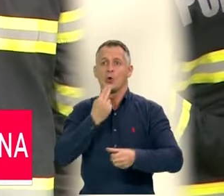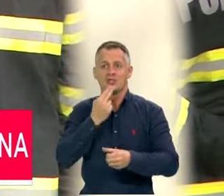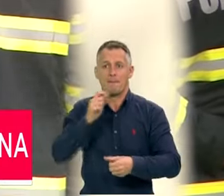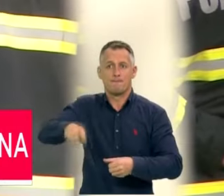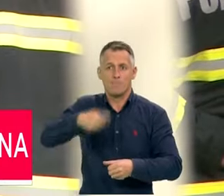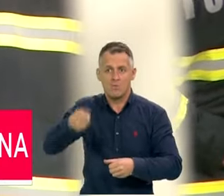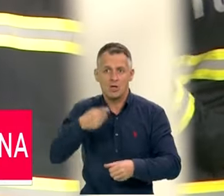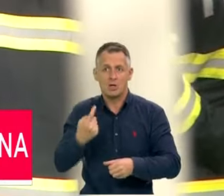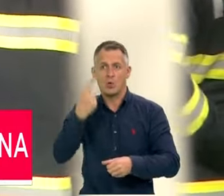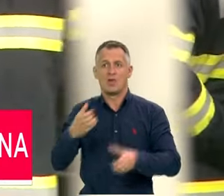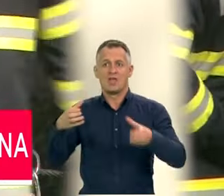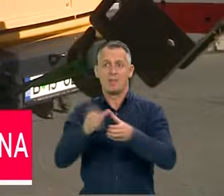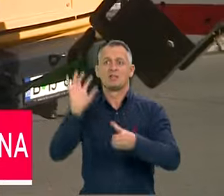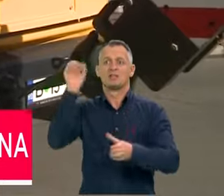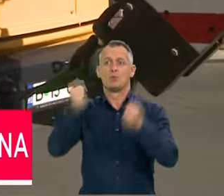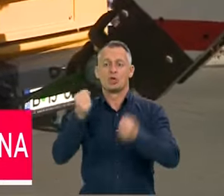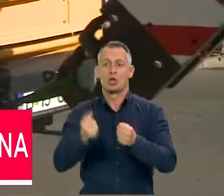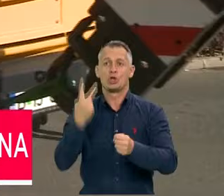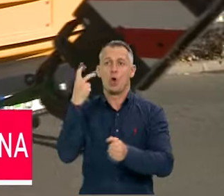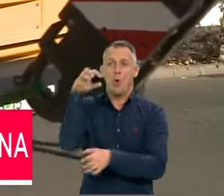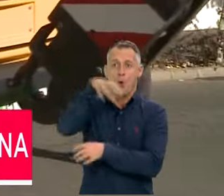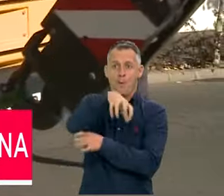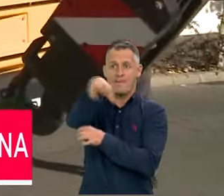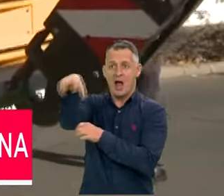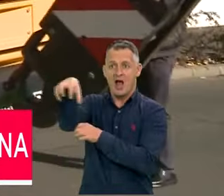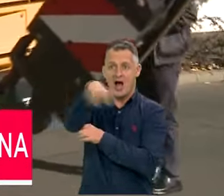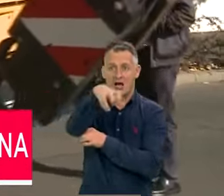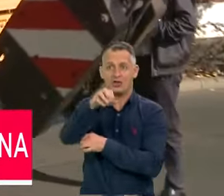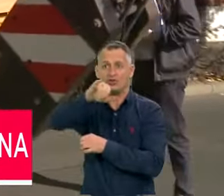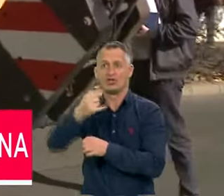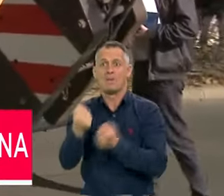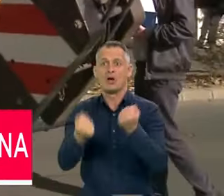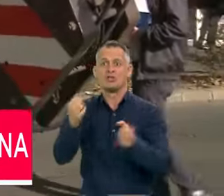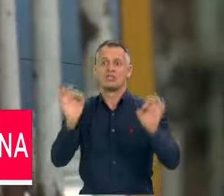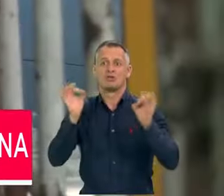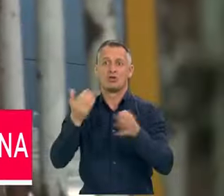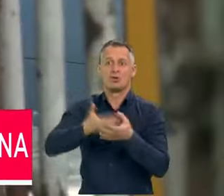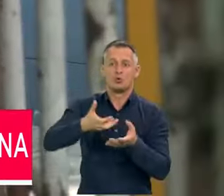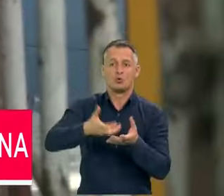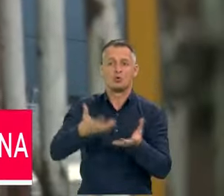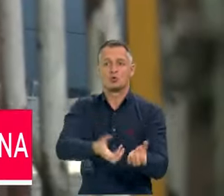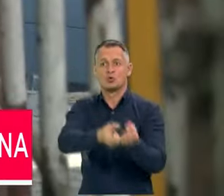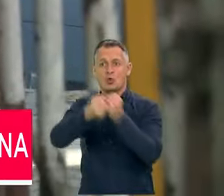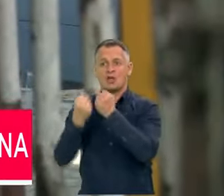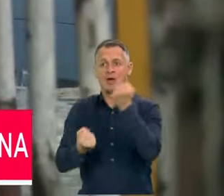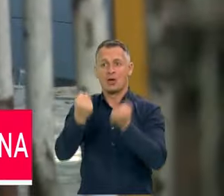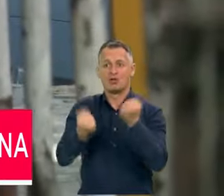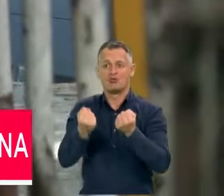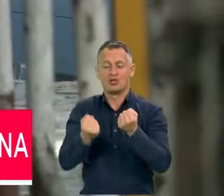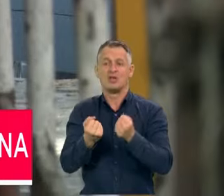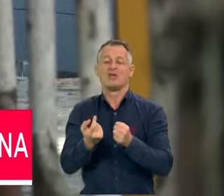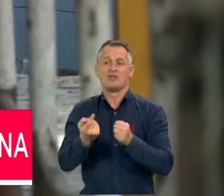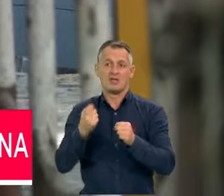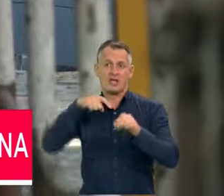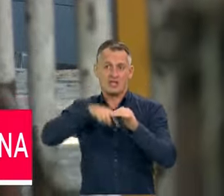pompieri un echipa SMURD două macarale dar și mașini speciale pentru scoaterea autoturismului din crater fără a le